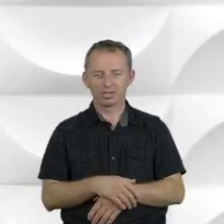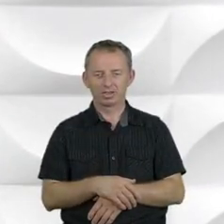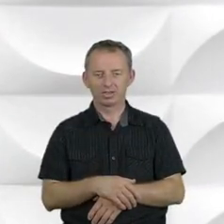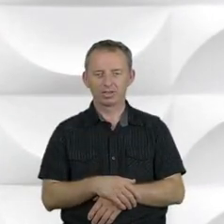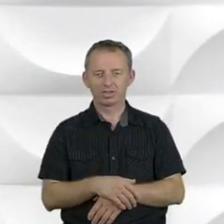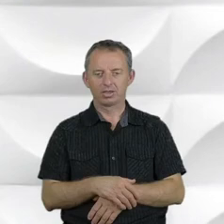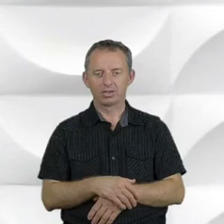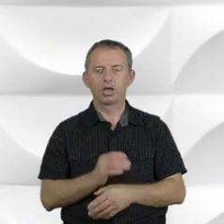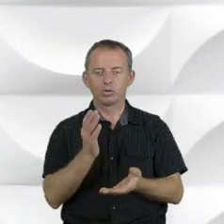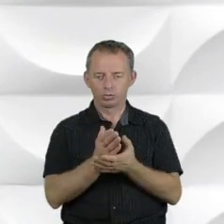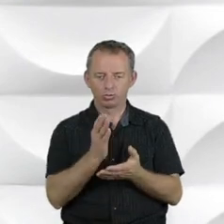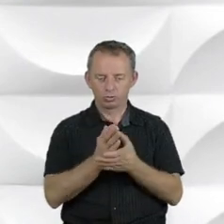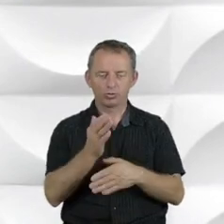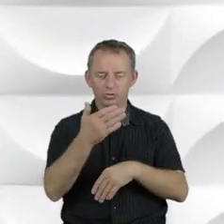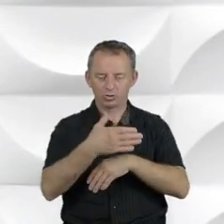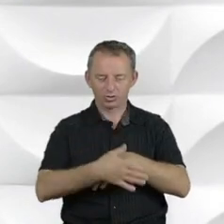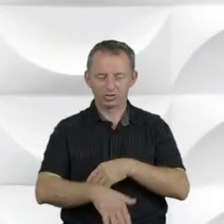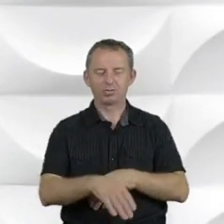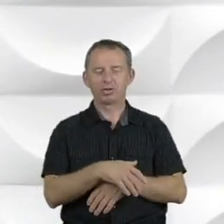Ale już kończymy.